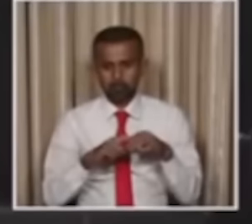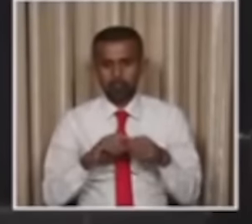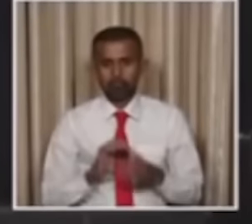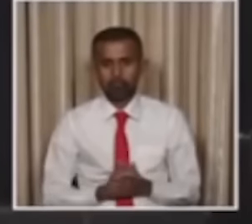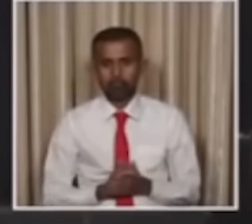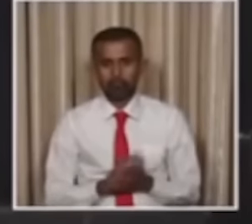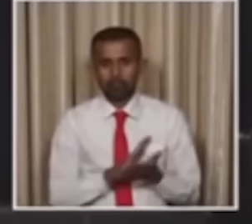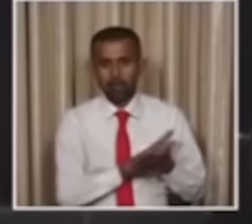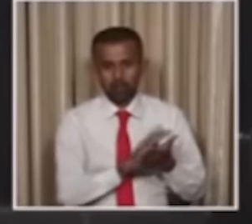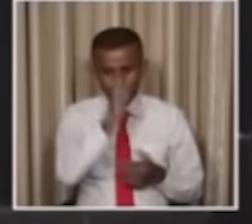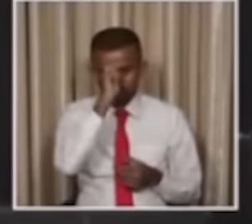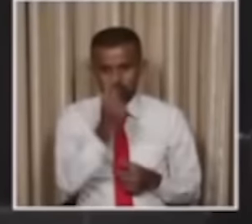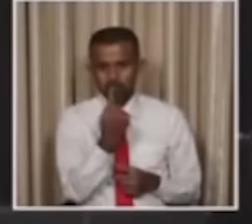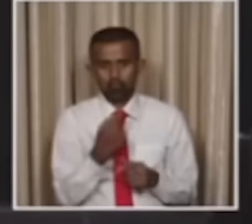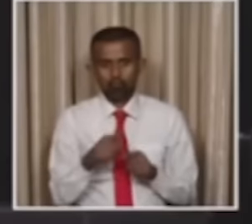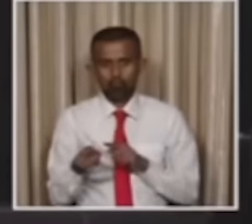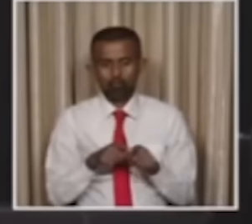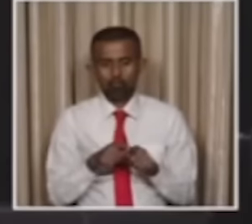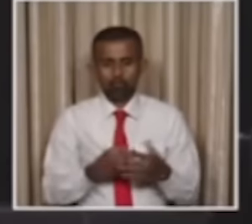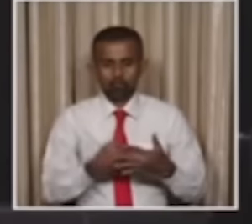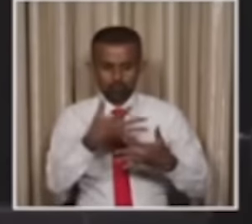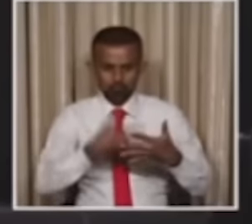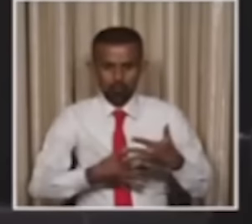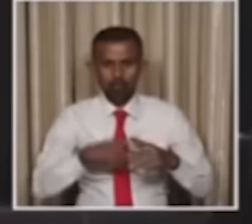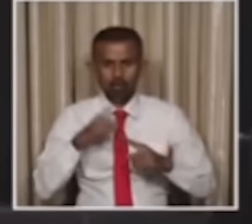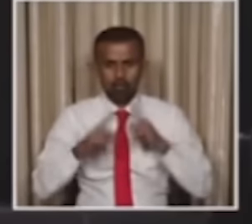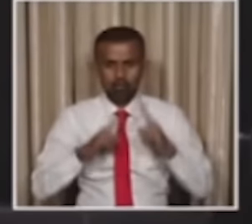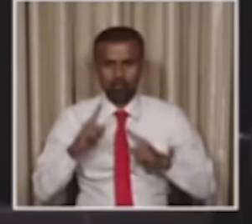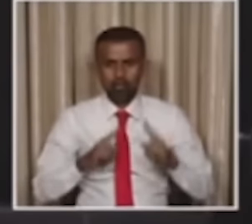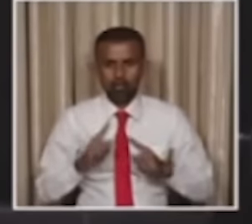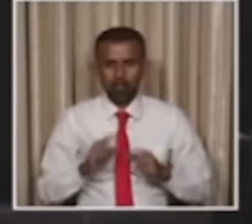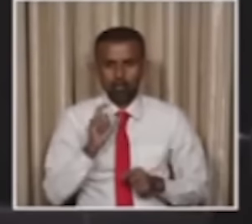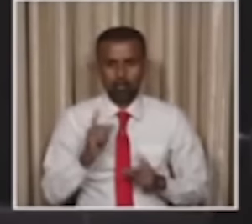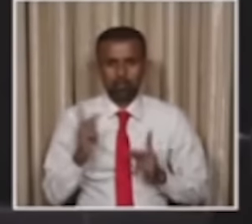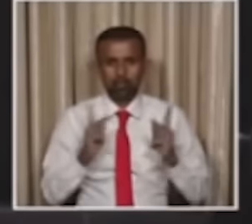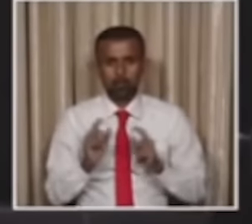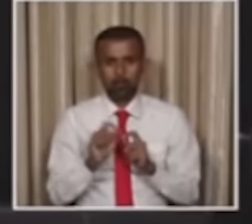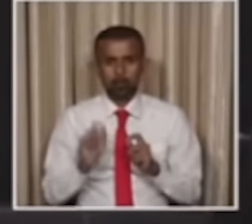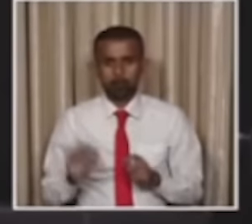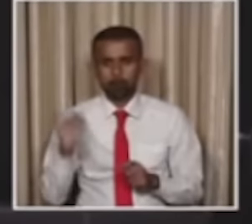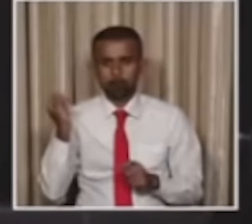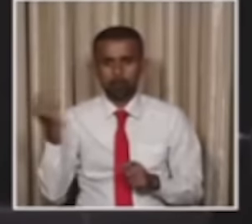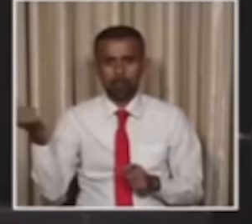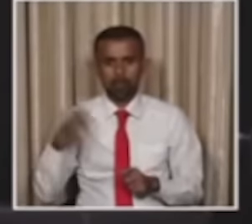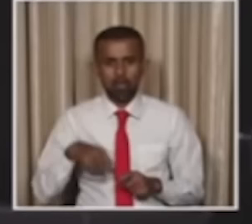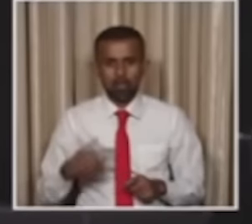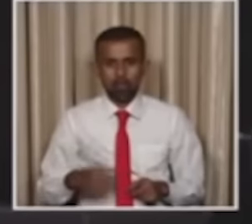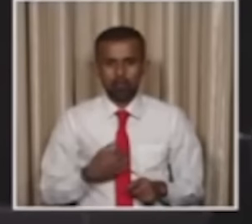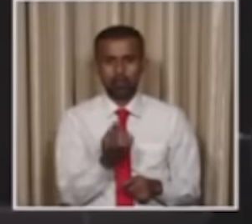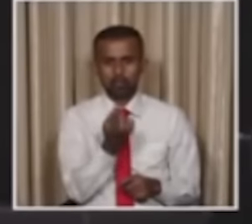සභාපතිතුමනි, හකීම් මැමතුමා කිව්වා වගේ මේ වාර්තාව සාකච්ඡා කරගෙන යනකොට සංචාරක මණ්ඩලයේ නිලධාරීන් පිරිසක් ඇවිල්ලා අපිට